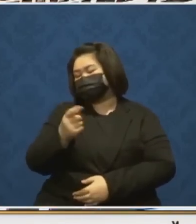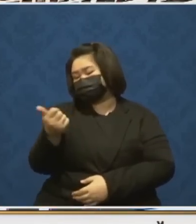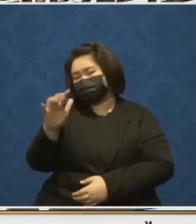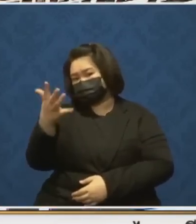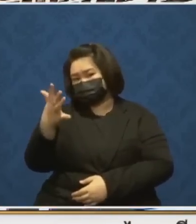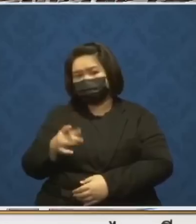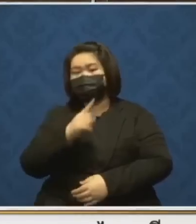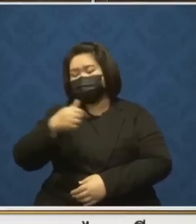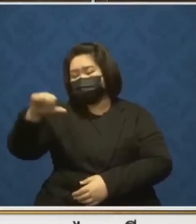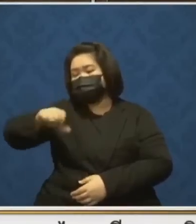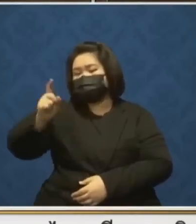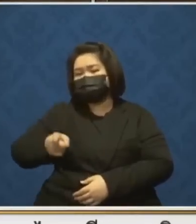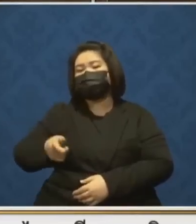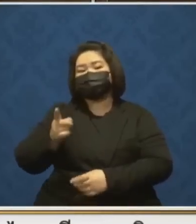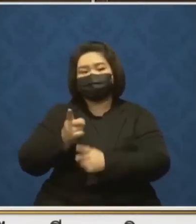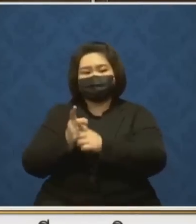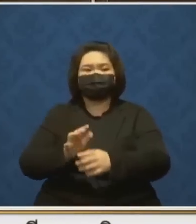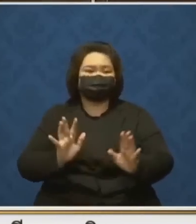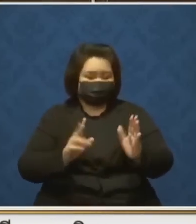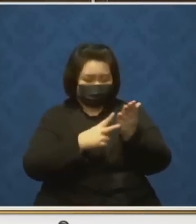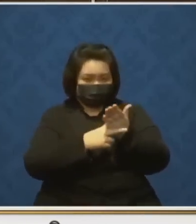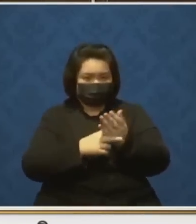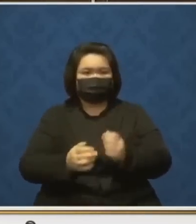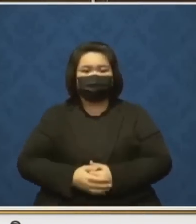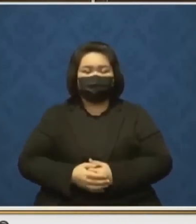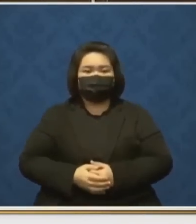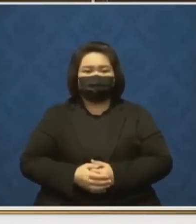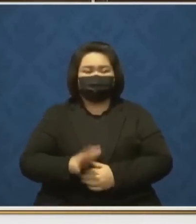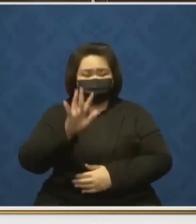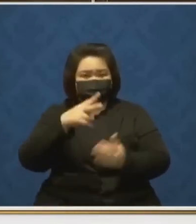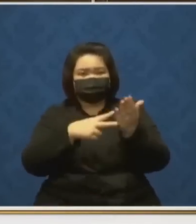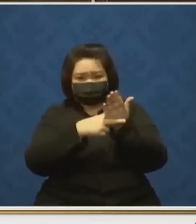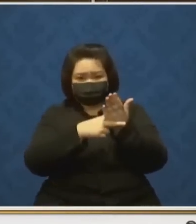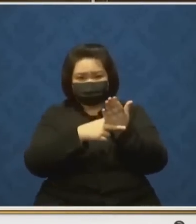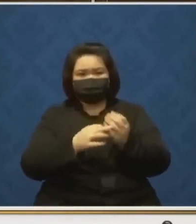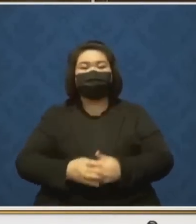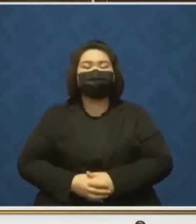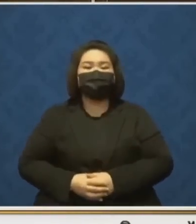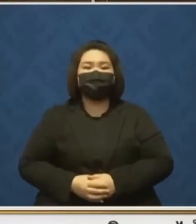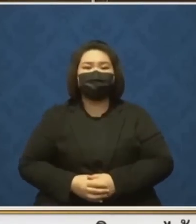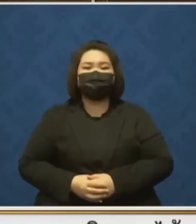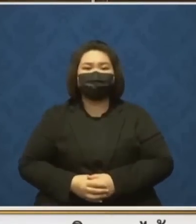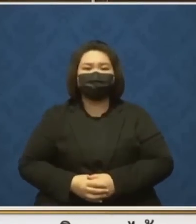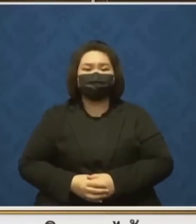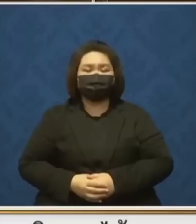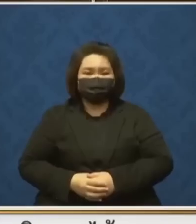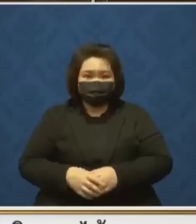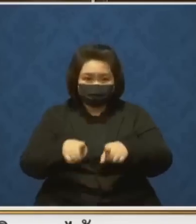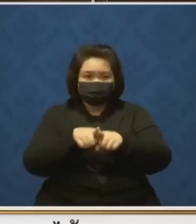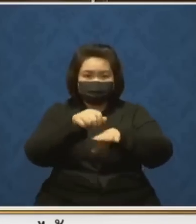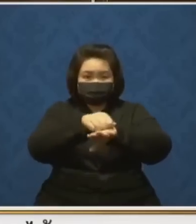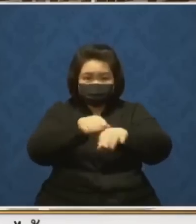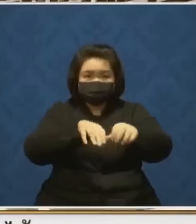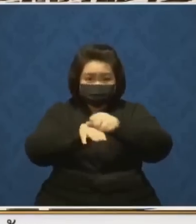ช่วยจ MARISHA ก็ตองช่วย inspiration ทำําแดีกันคัยังกตองเกørเป็นทุจริทุมื่ออยางถ้าทุจ